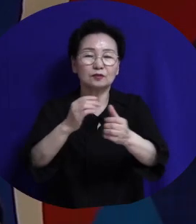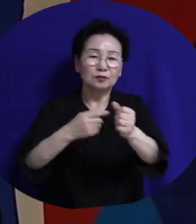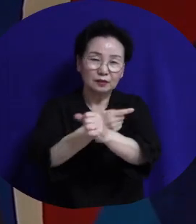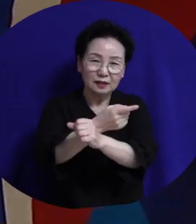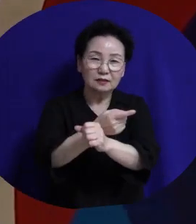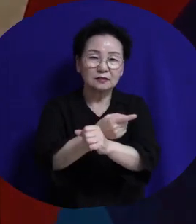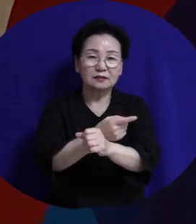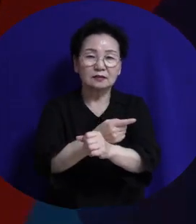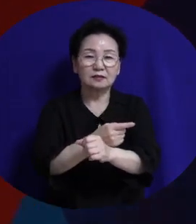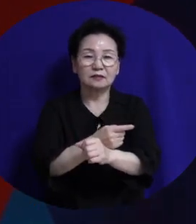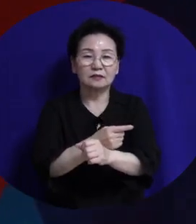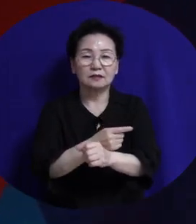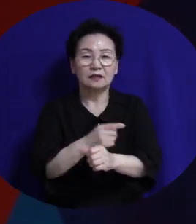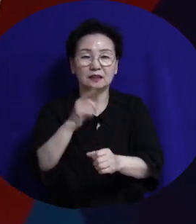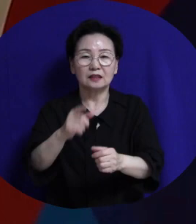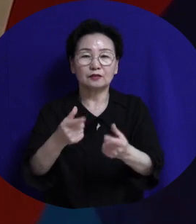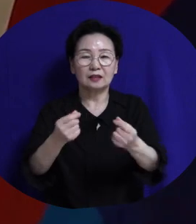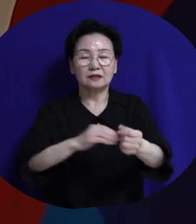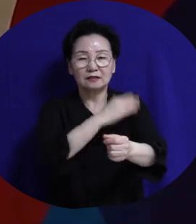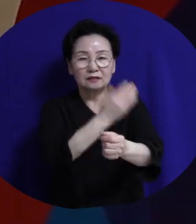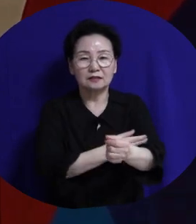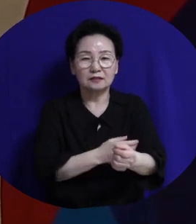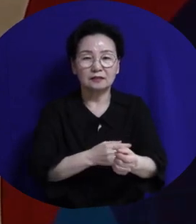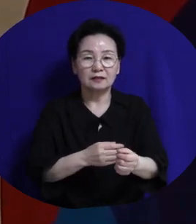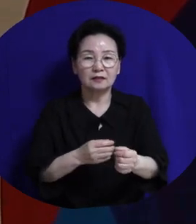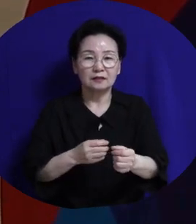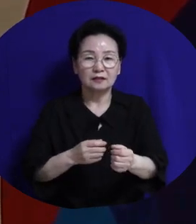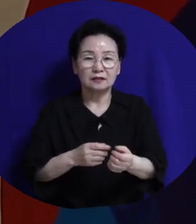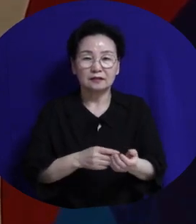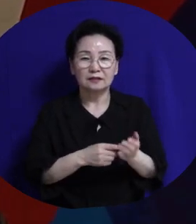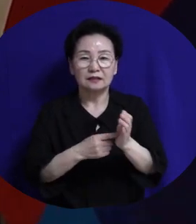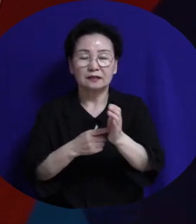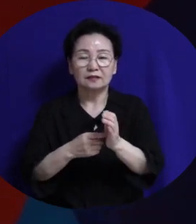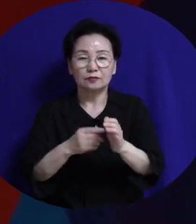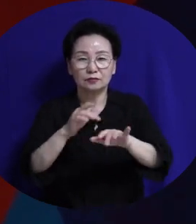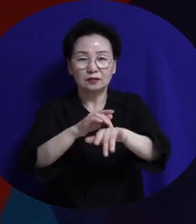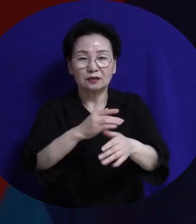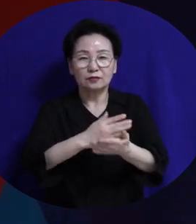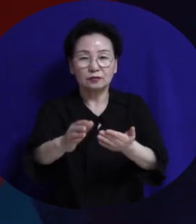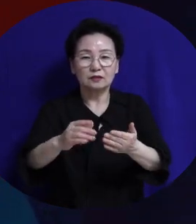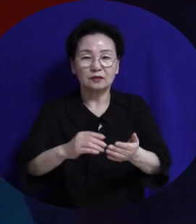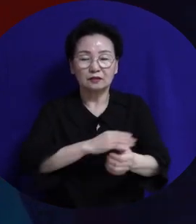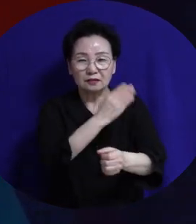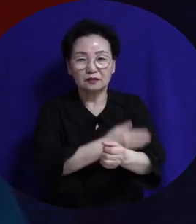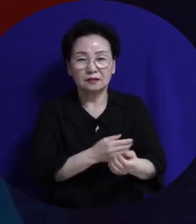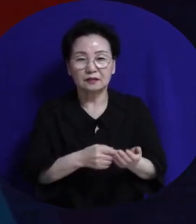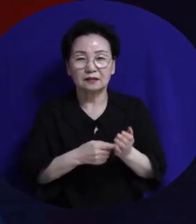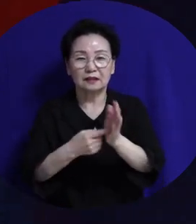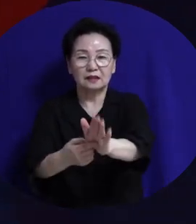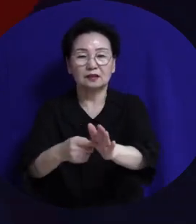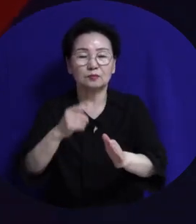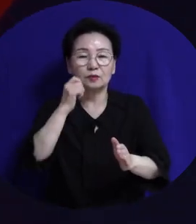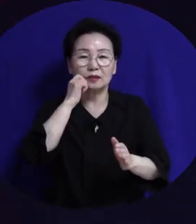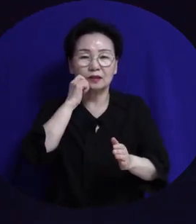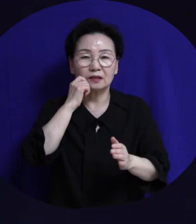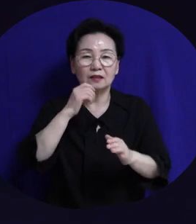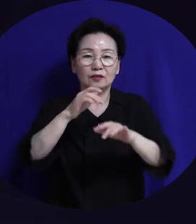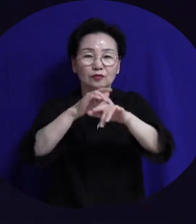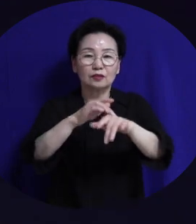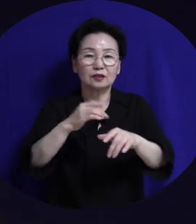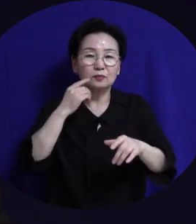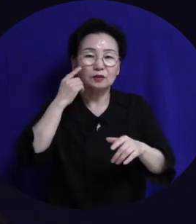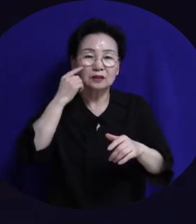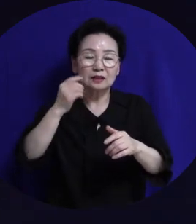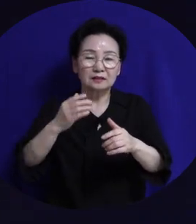기도에는 이런 능력이 나갈 수가 없다는 거야. 귀신 쫓아내는 능력이. 그냥 귀신이 목사 가지고 놀 수